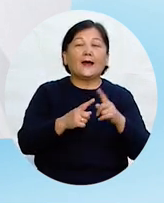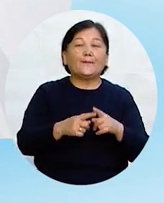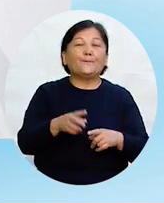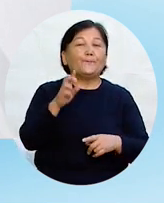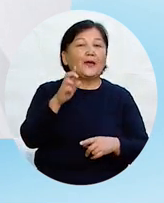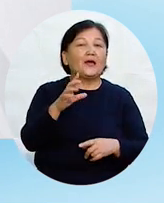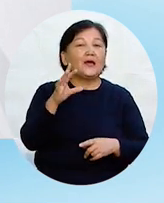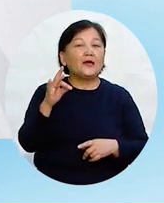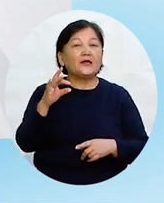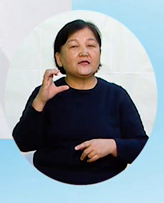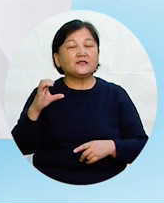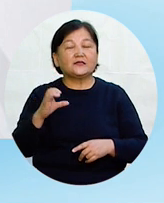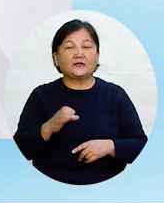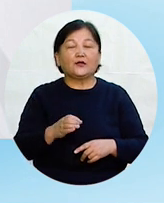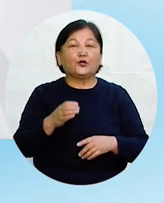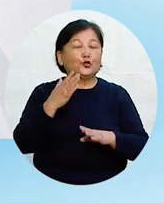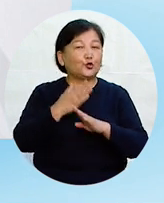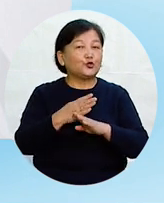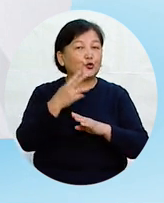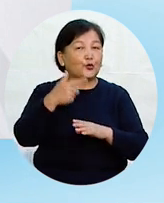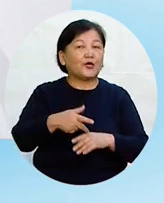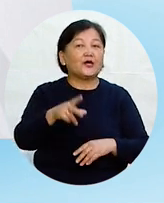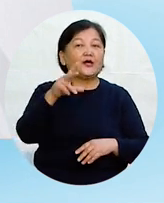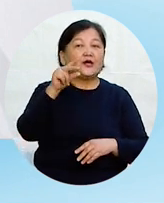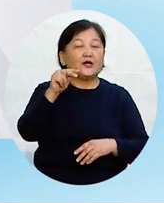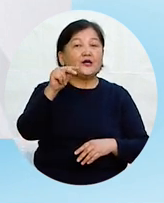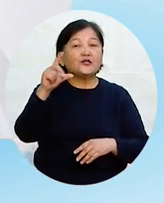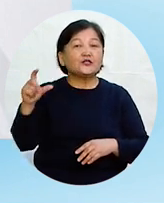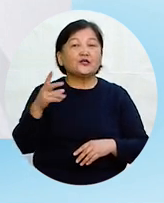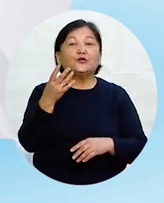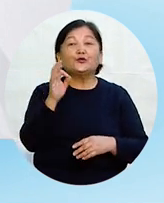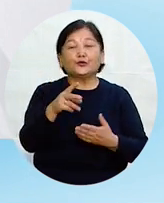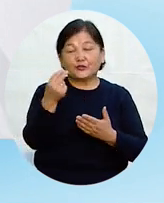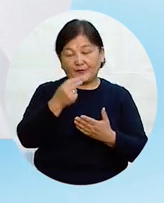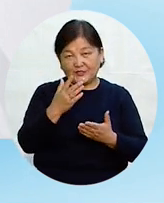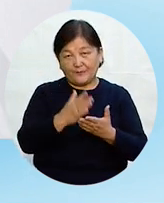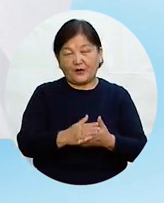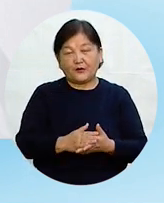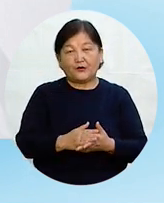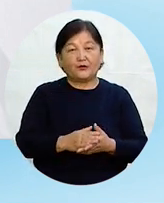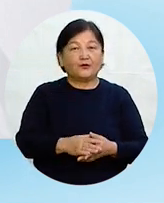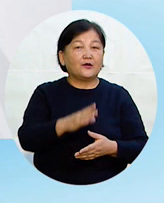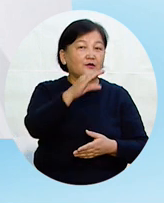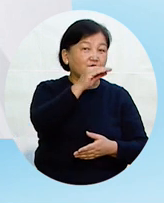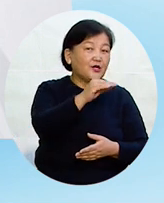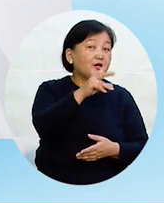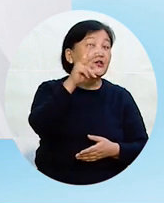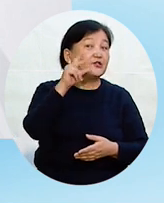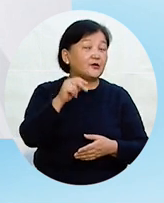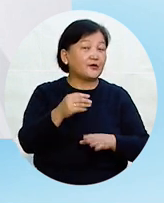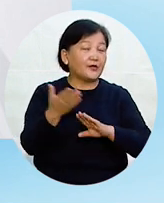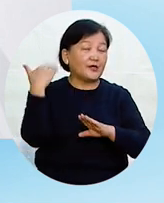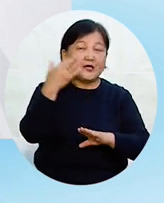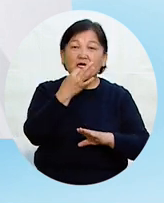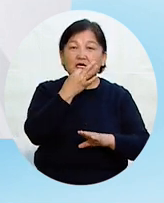Р, С, Д гэр төгсөөг нь чай нөхцөлийг залгах нэ гэдэг жишээнээс анхаараарай. За Ж, Ч нөхцөл маань эртний сонгодог